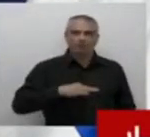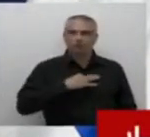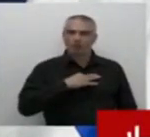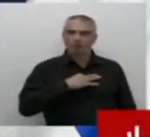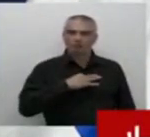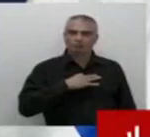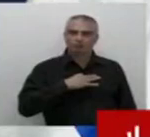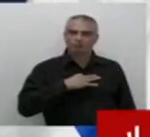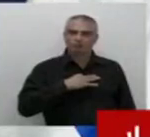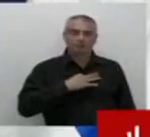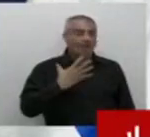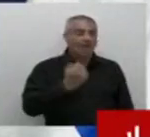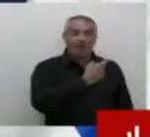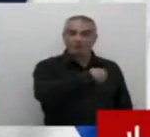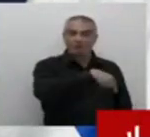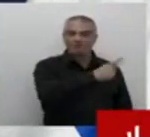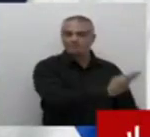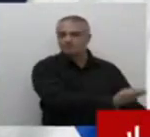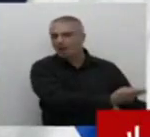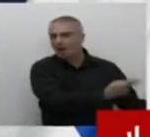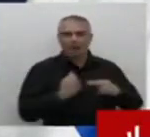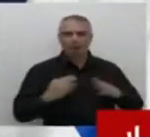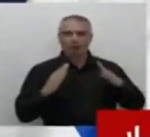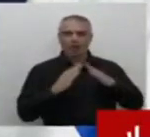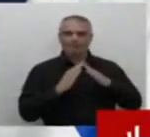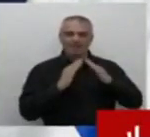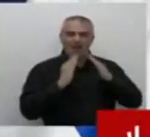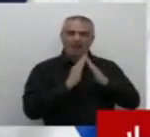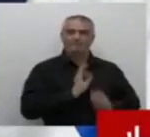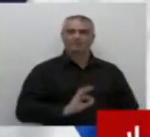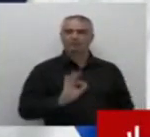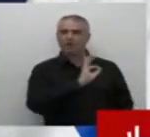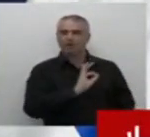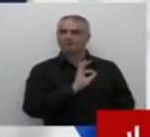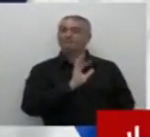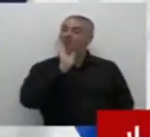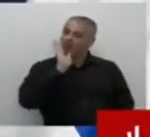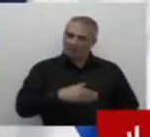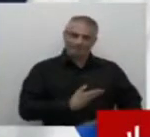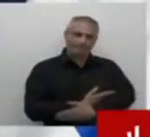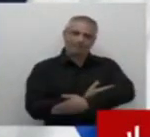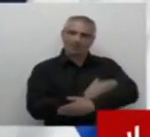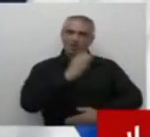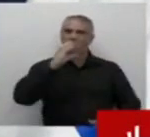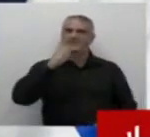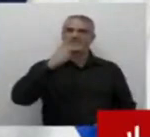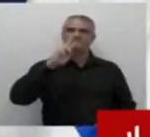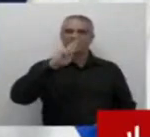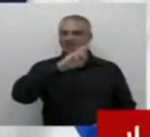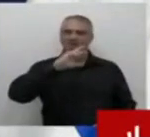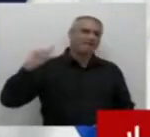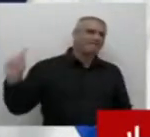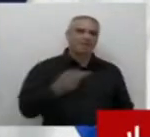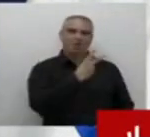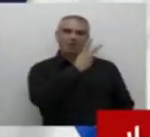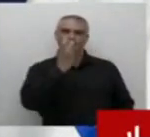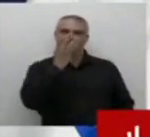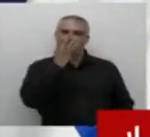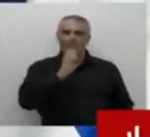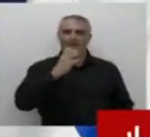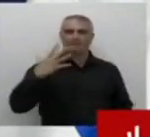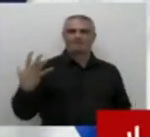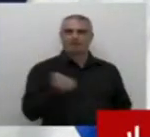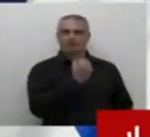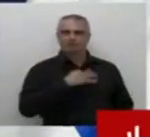الاسئله تقلقني كل الوقت ولذلك اخبركم اننا جميعا علينا ان نهتم باعاده كل المختطفين الى